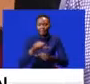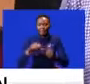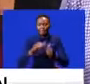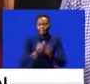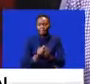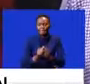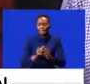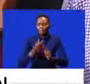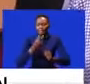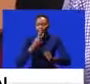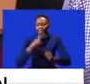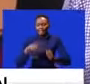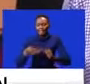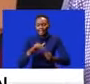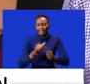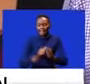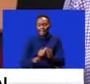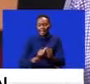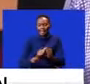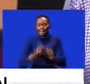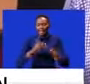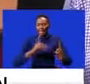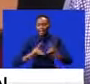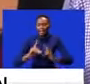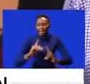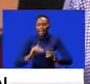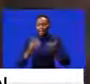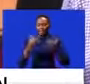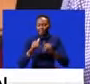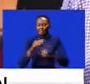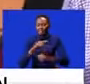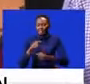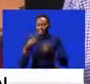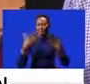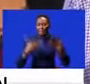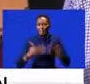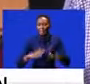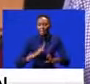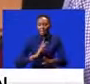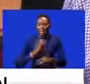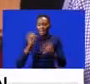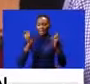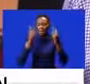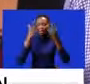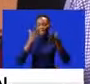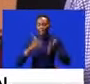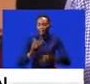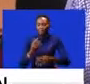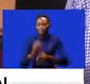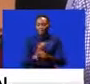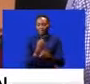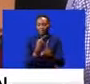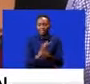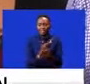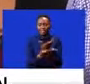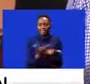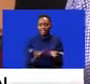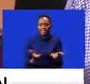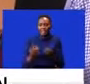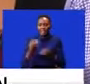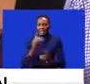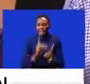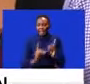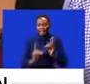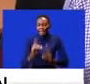kae jogi gin jok mane ose loyo drama mopogore opogore giloyo free dances